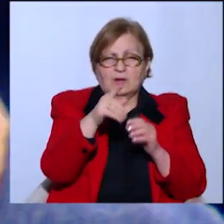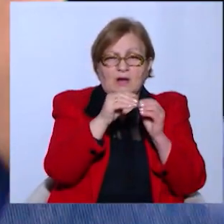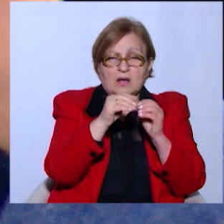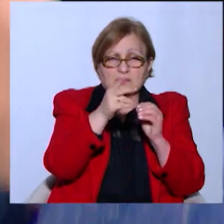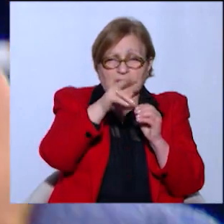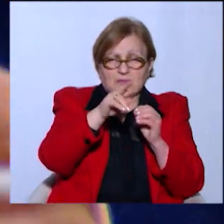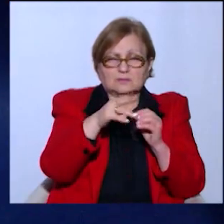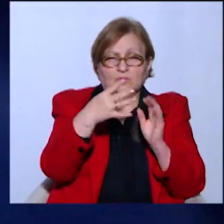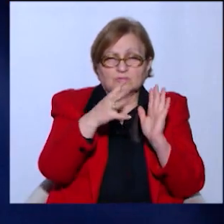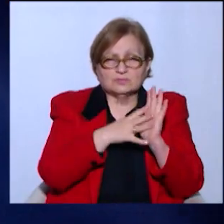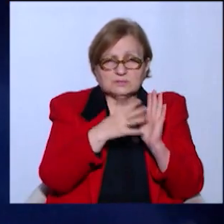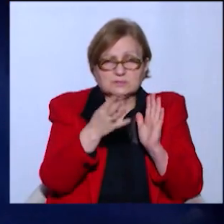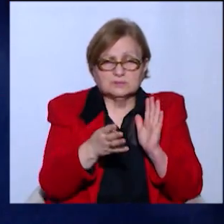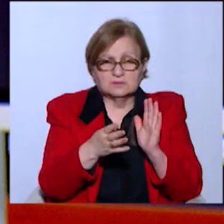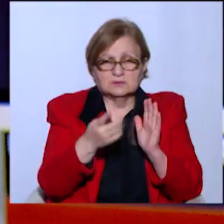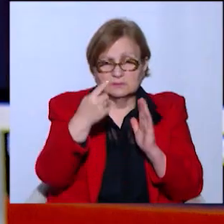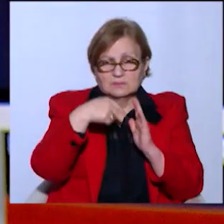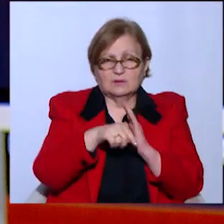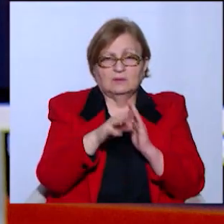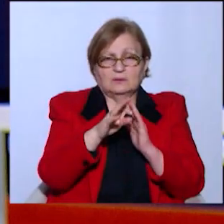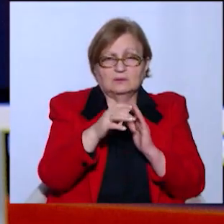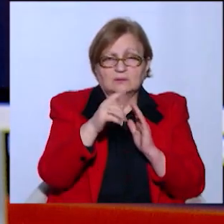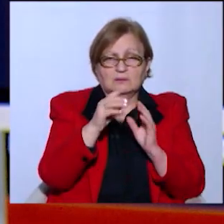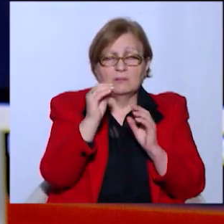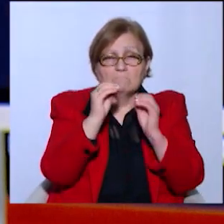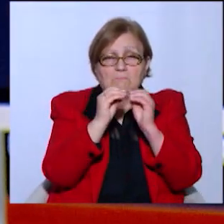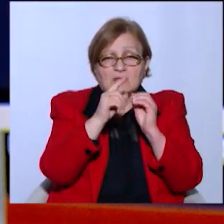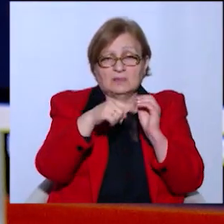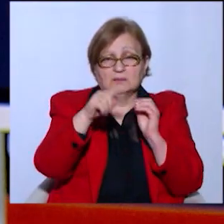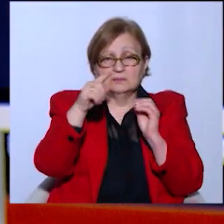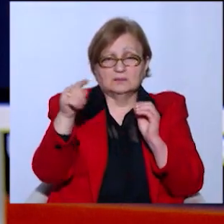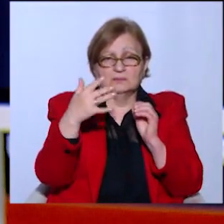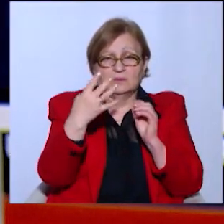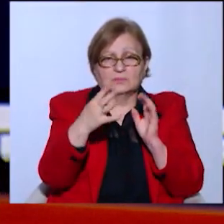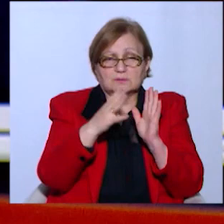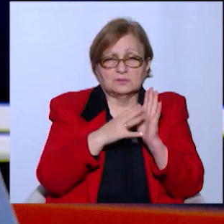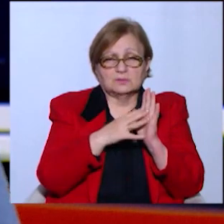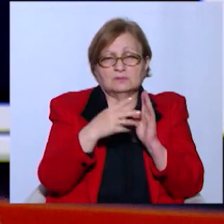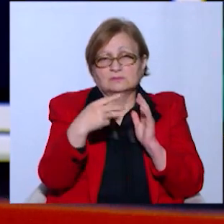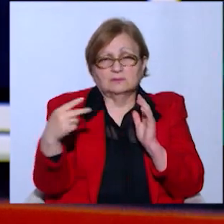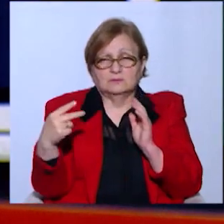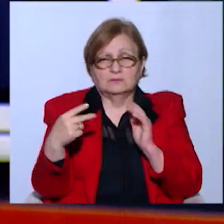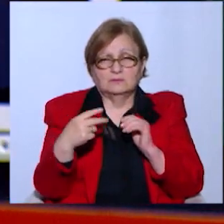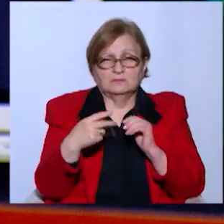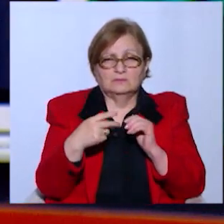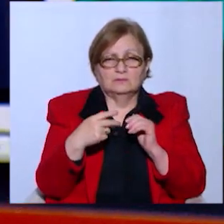უდრის 49-ს, საიდანაც Q უდრის 100 ხარისხის ფესვი 49-დან, რაც არის